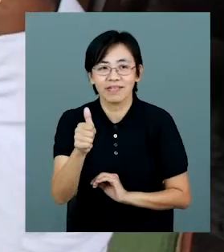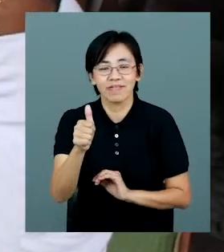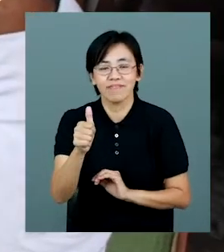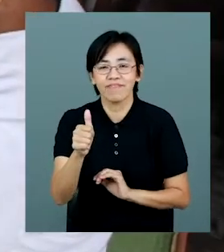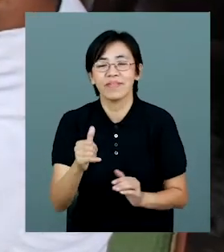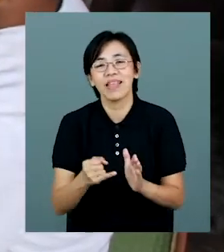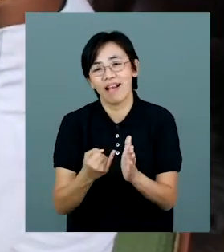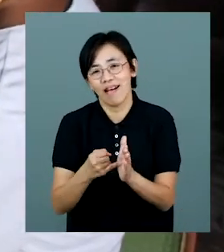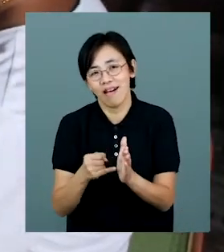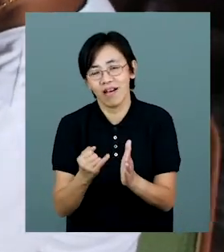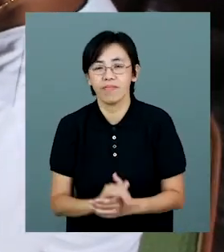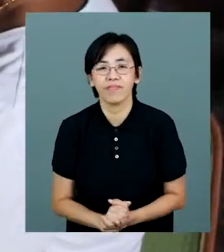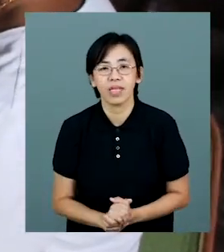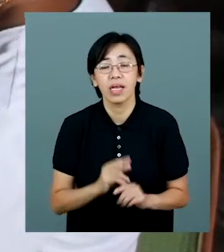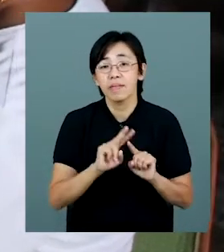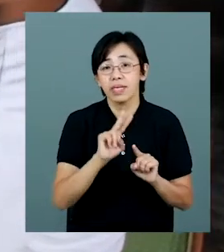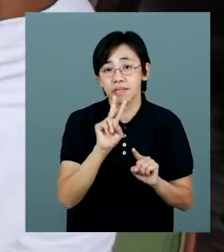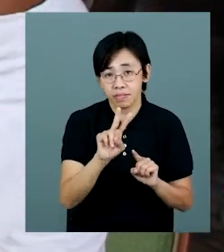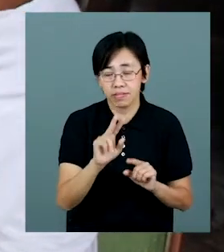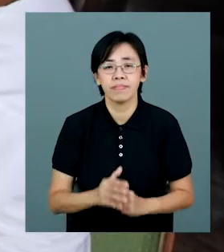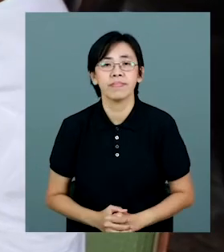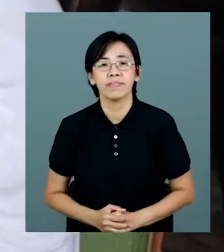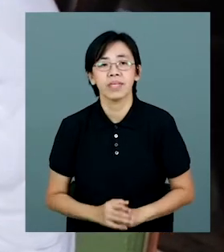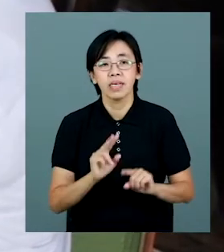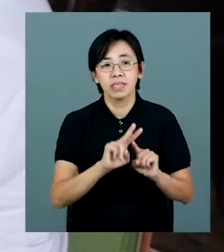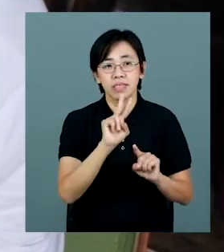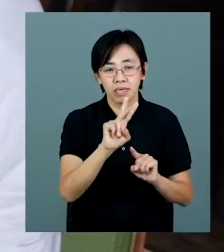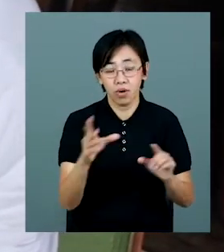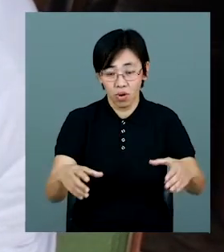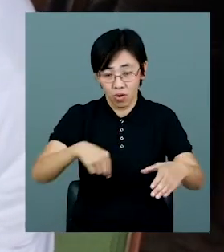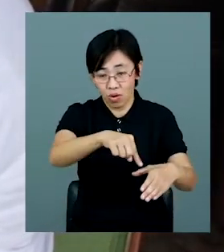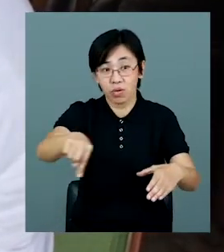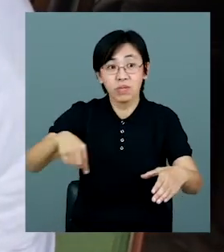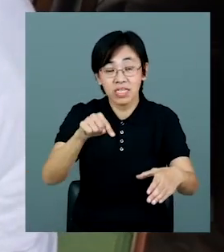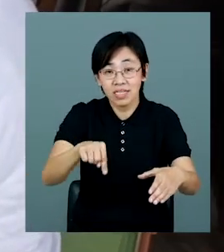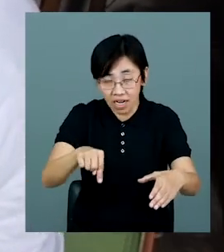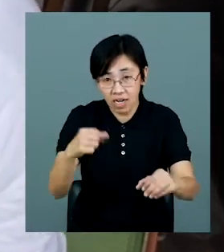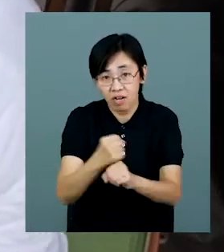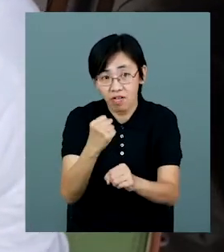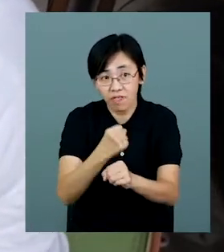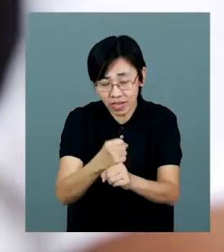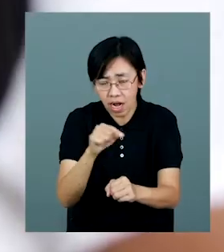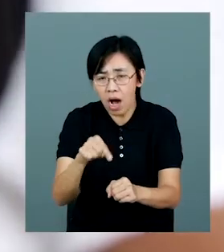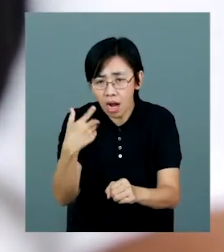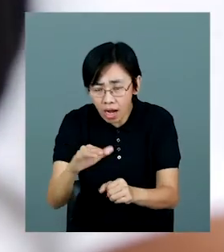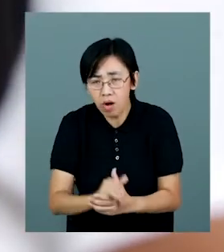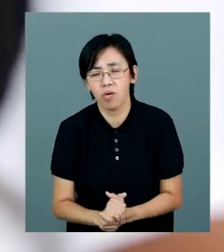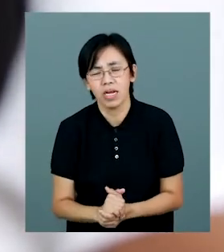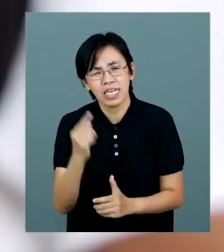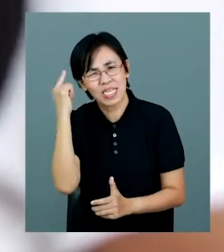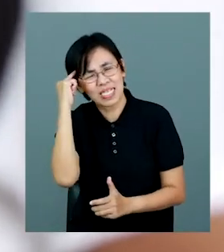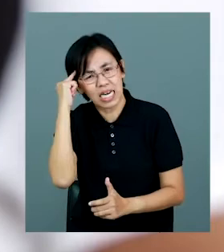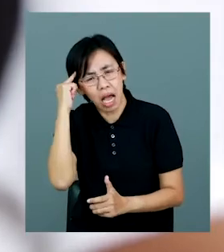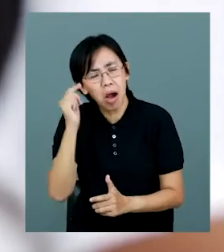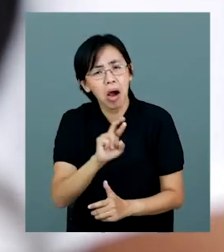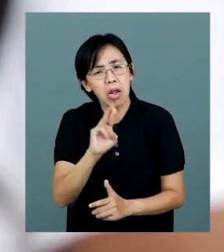ขึ้นหรือง่ายขึ้นอะไรเงี้ยส่วนประเด็นที่2คือเราสร้างคนกลุ่มนี้ขึ้นมาใช่ไหมคะมันก็ต้องมีโ